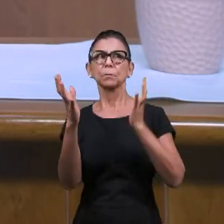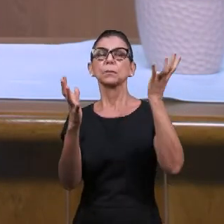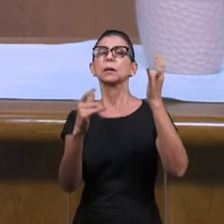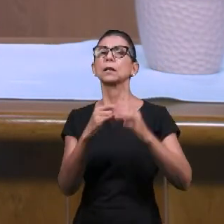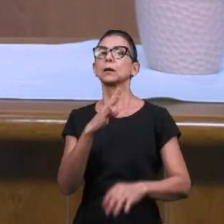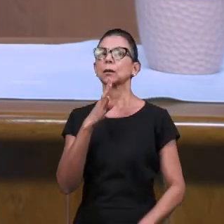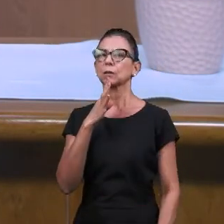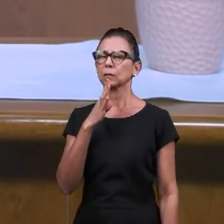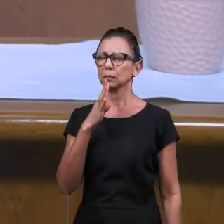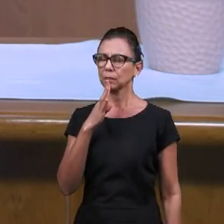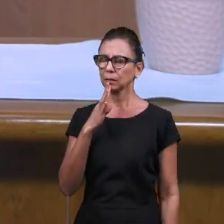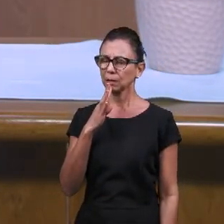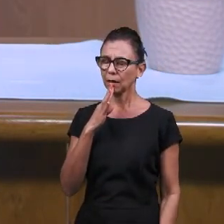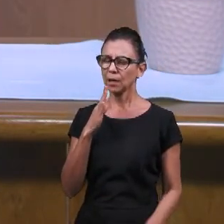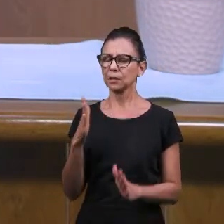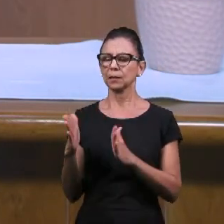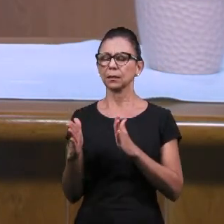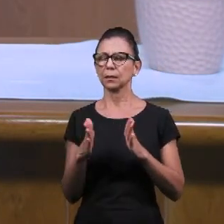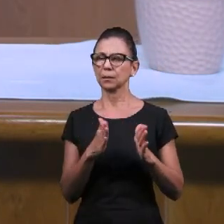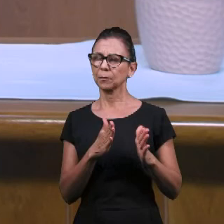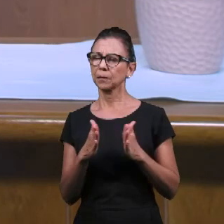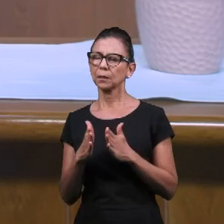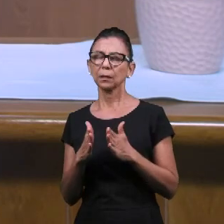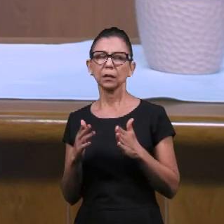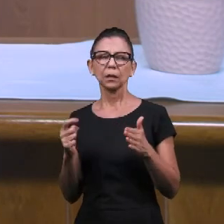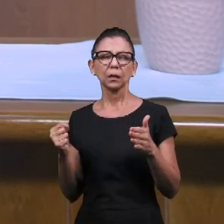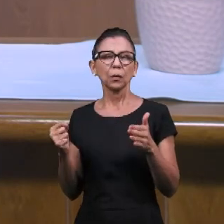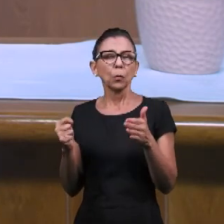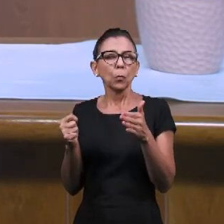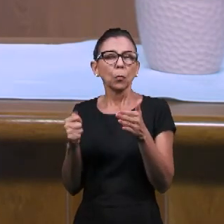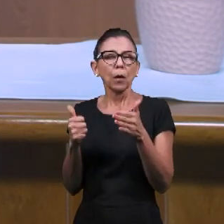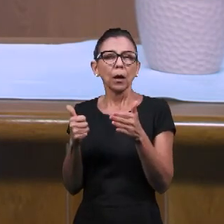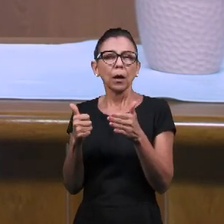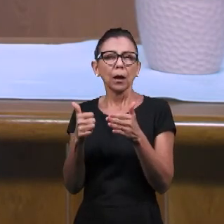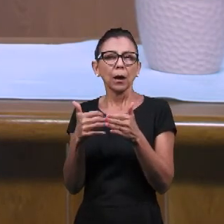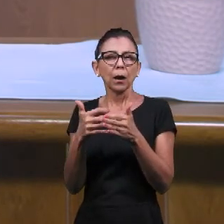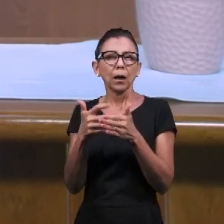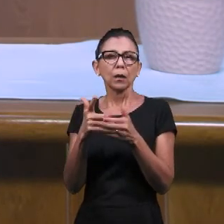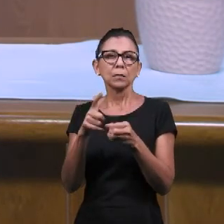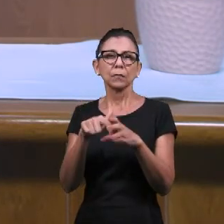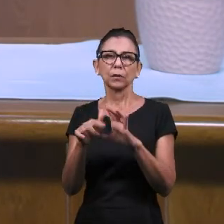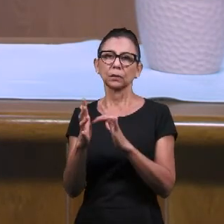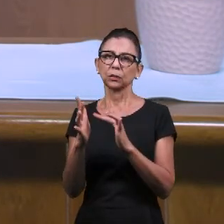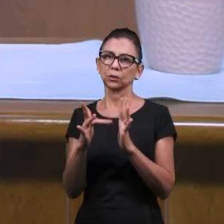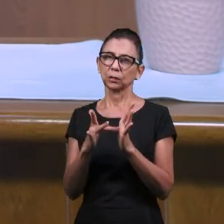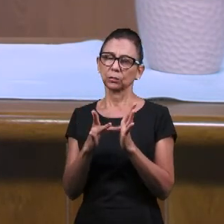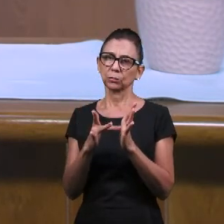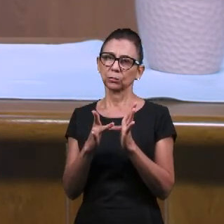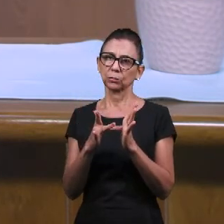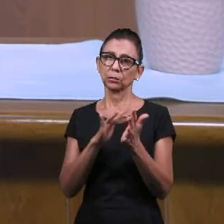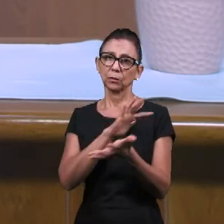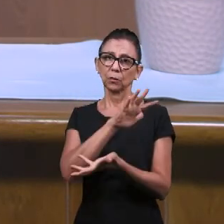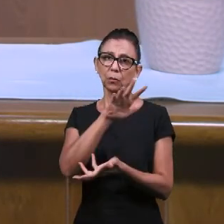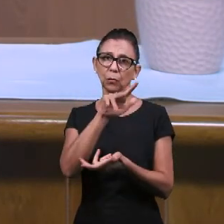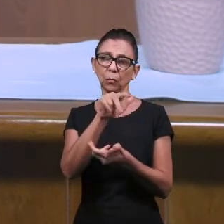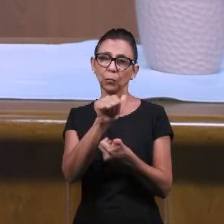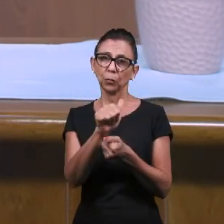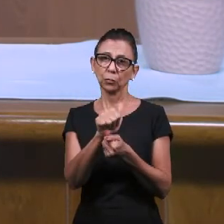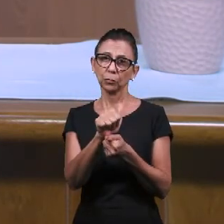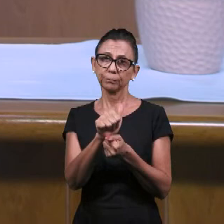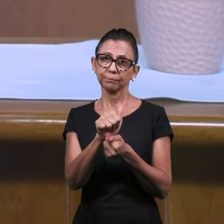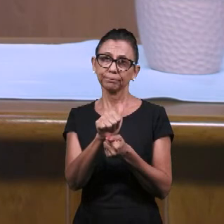она внимательна. Она живет этим пророческим временем. Она знает, что